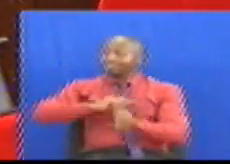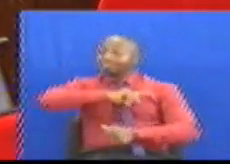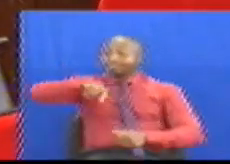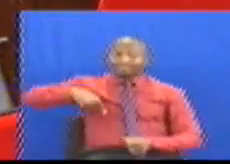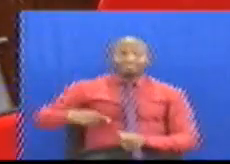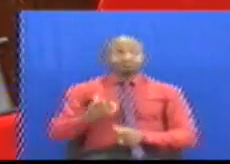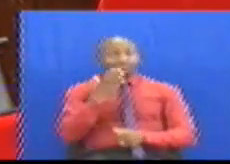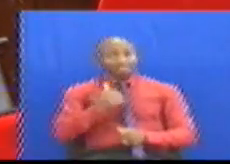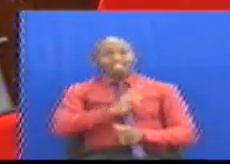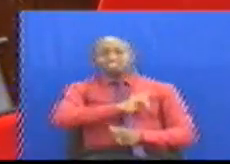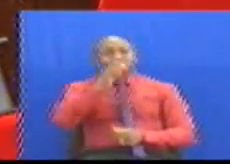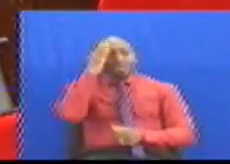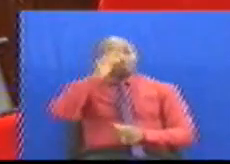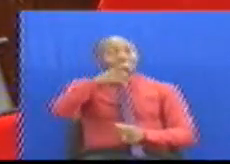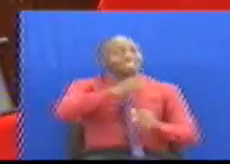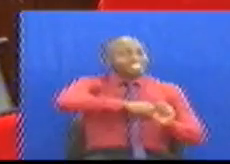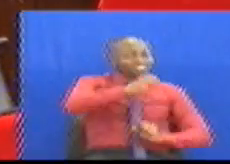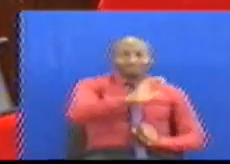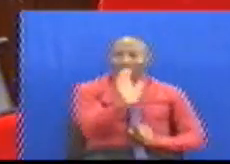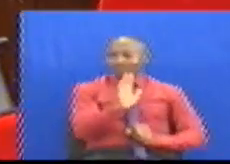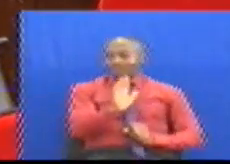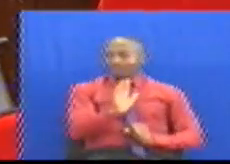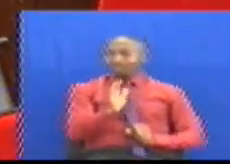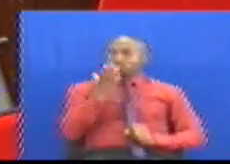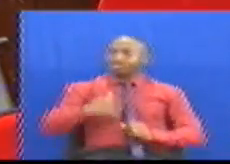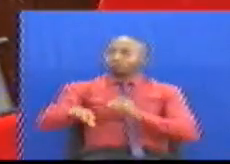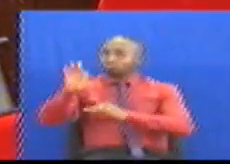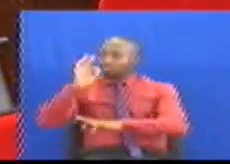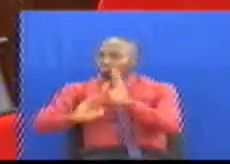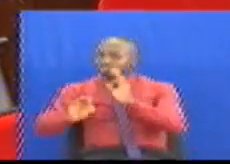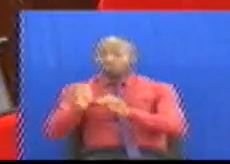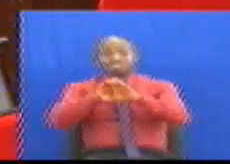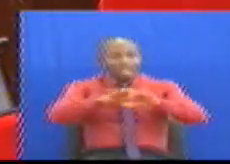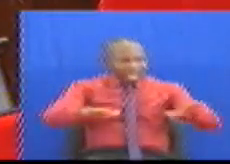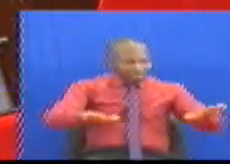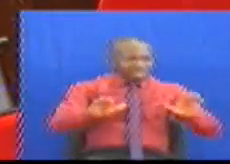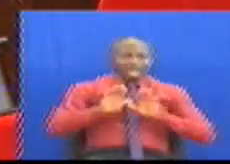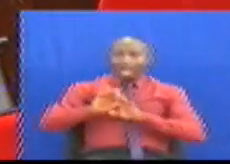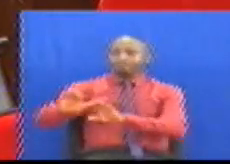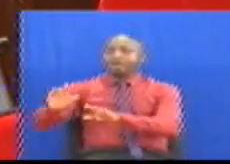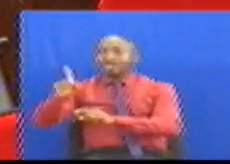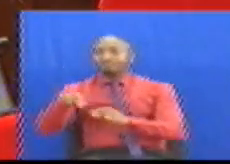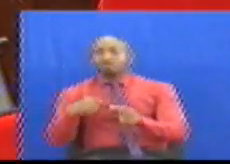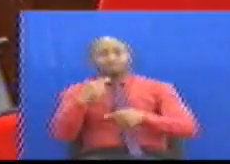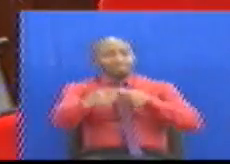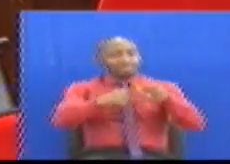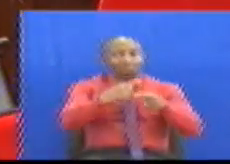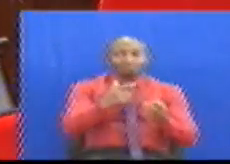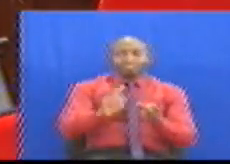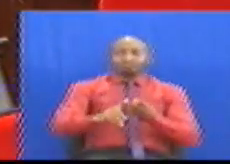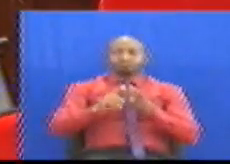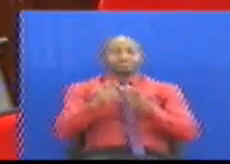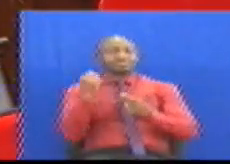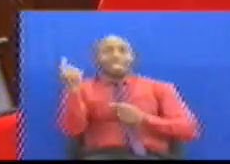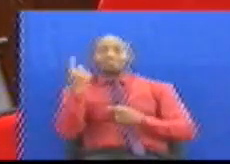si nani atakayeshinda, tunachokihitaji sisi ni uchaguzi wa salama na amani utakaoisha watu wakashikana mikono, taifa likabaki